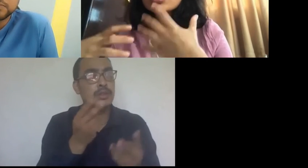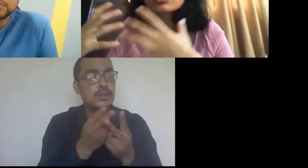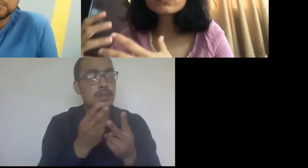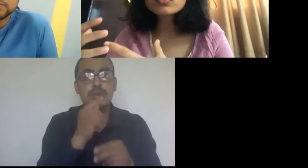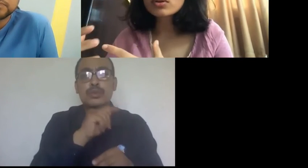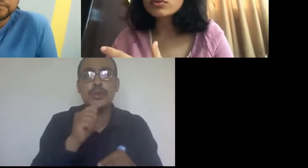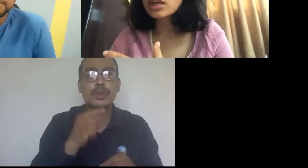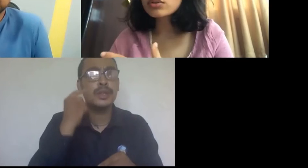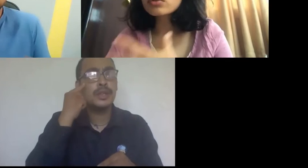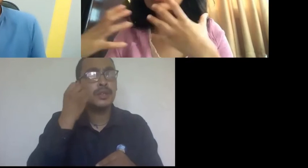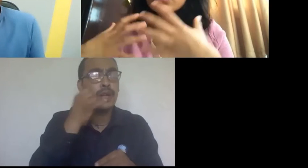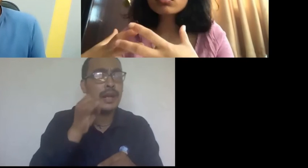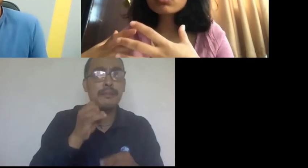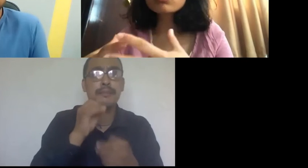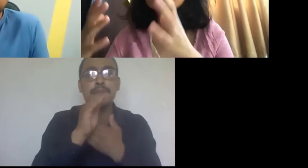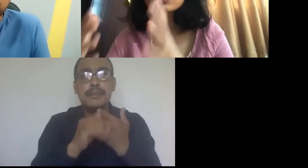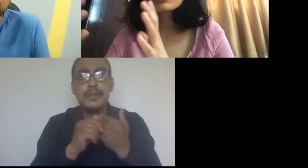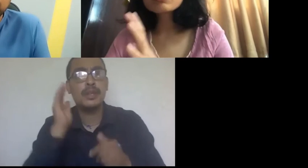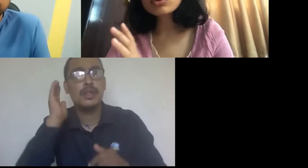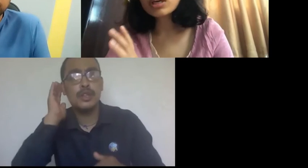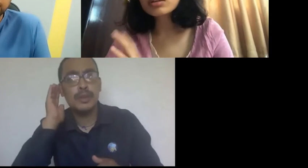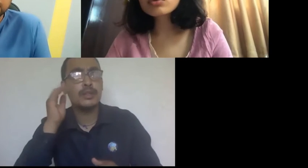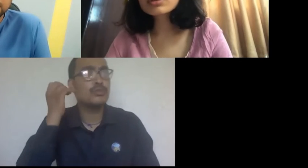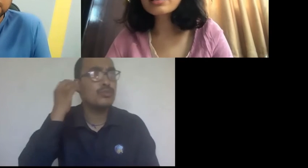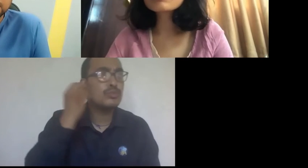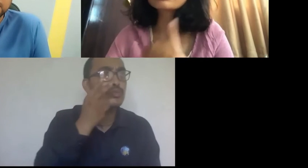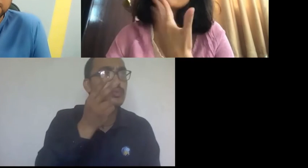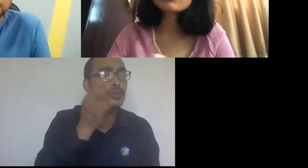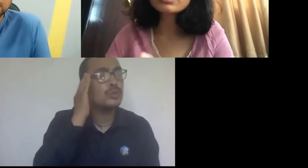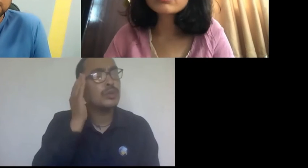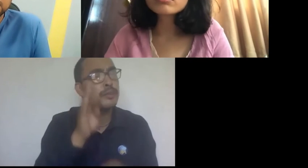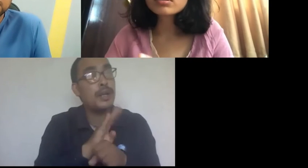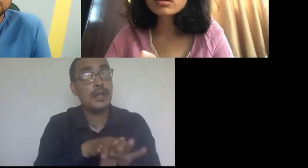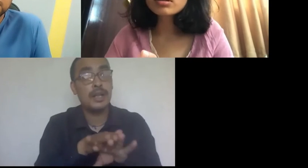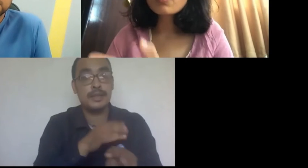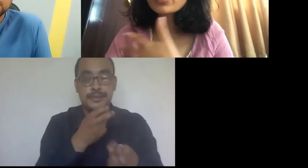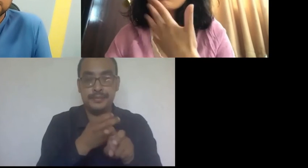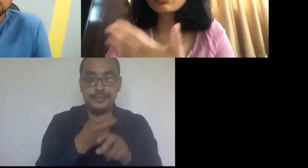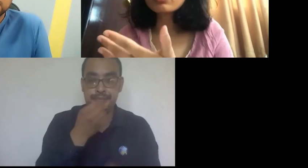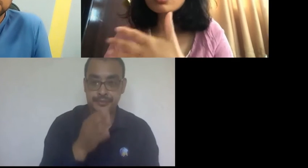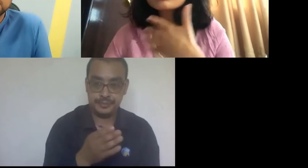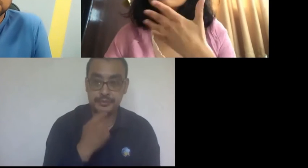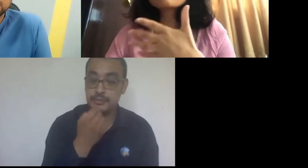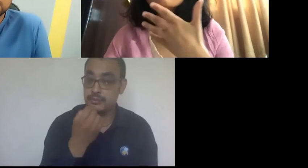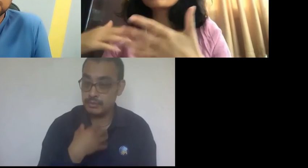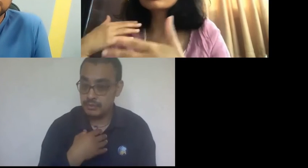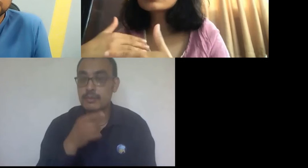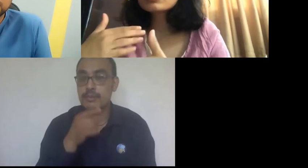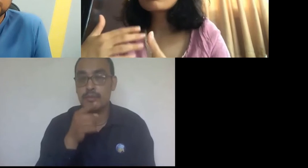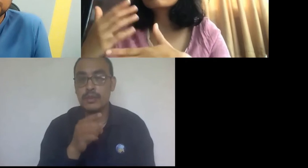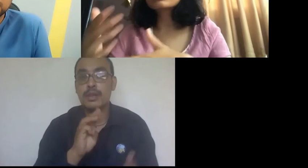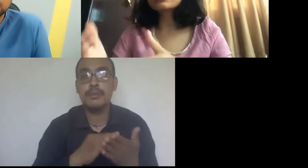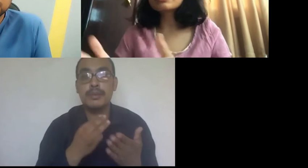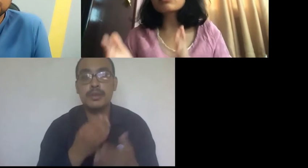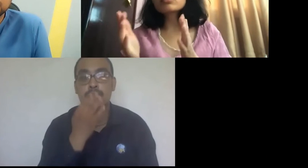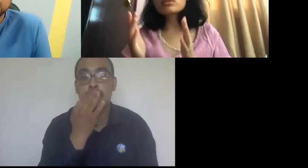कुनै नेगेटिभ न्युजहरू हेर्छु अथवा सुन्छु अनि त्यसपछि म त्यो हेरेर सुत्दाखेरि मलाई एकदमै गाह्रो हुन्छ भनेर भन्नुभयो। त्यो भनेपछि के